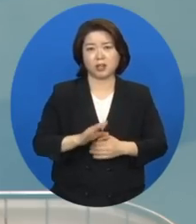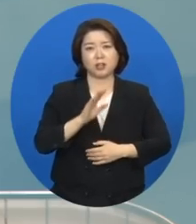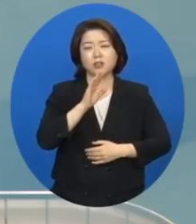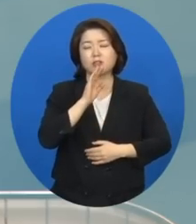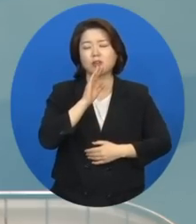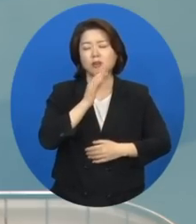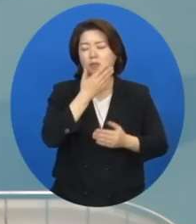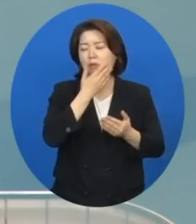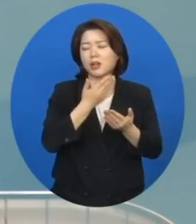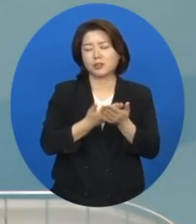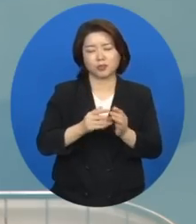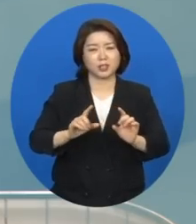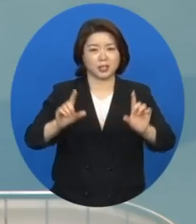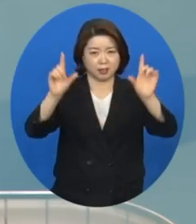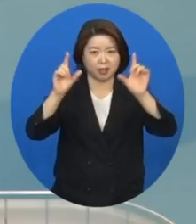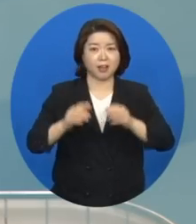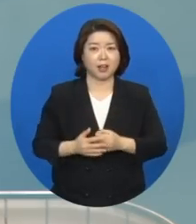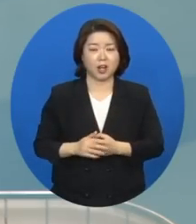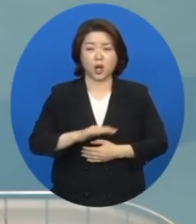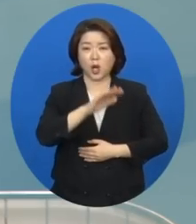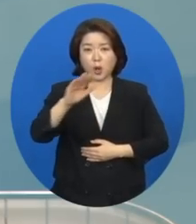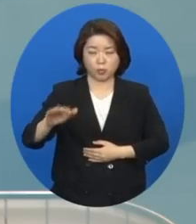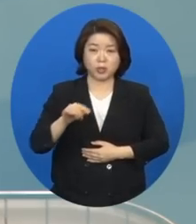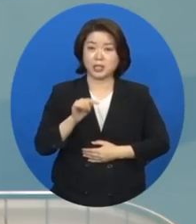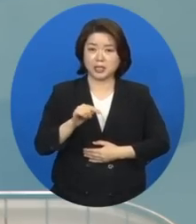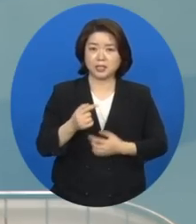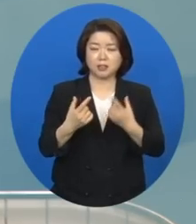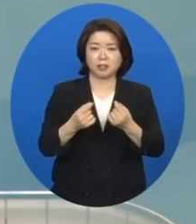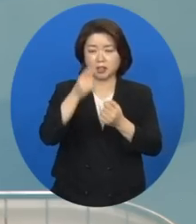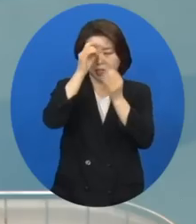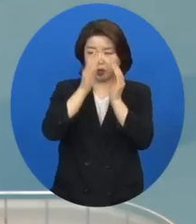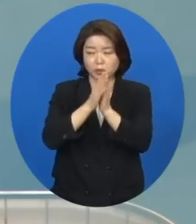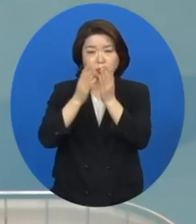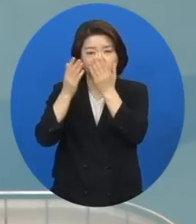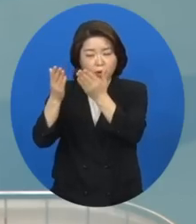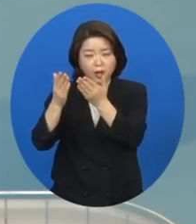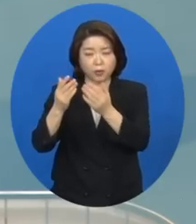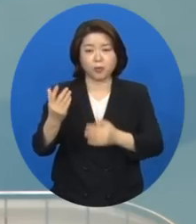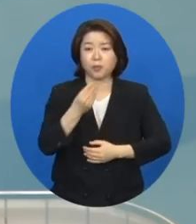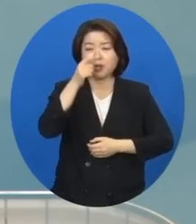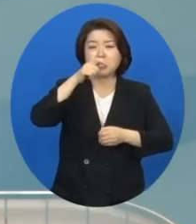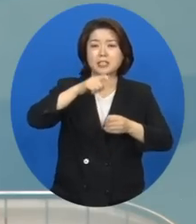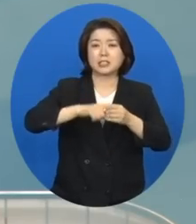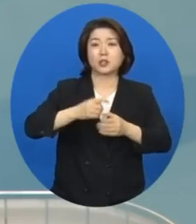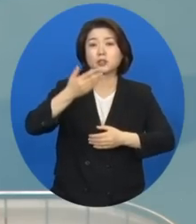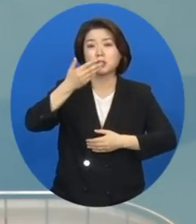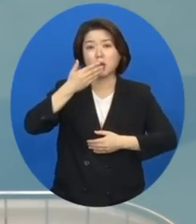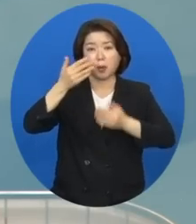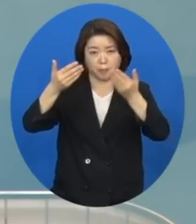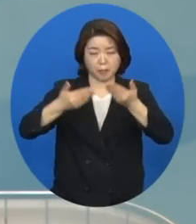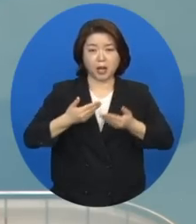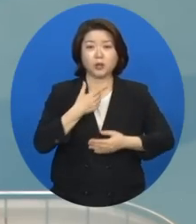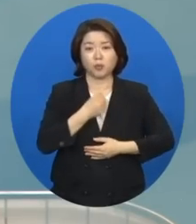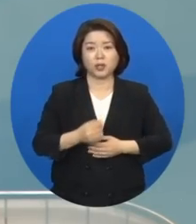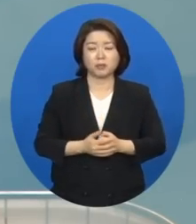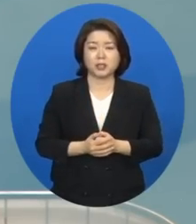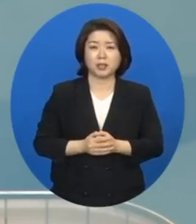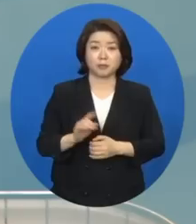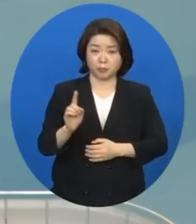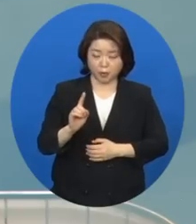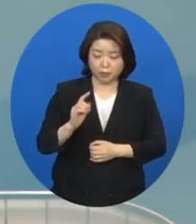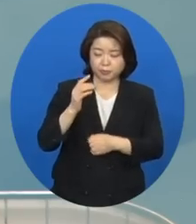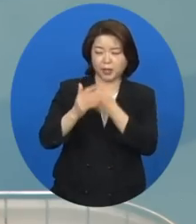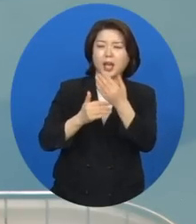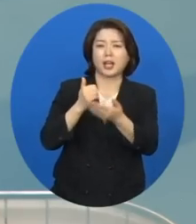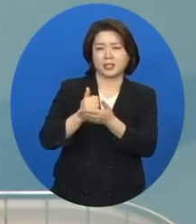귀한 날. 우리 이렇게 기도하고 성찬을 받길 원합니다. 하나님,